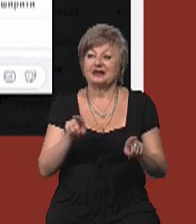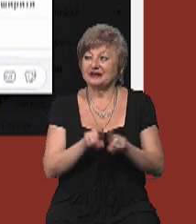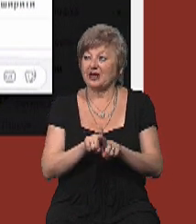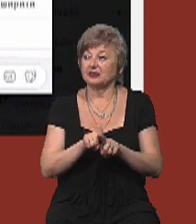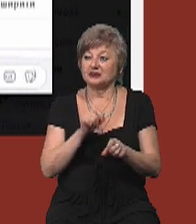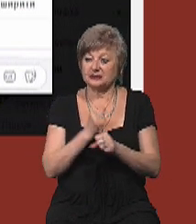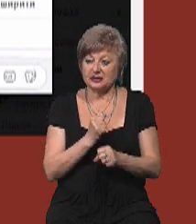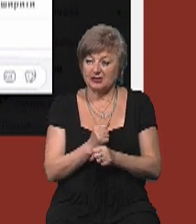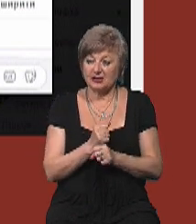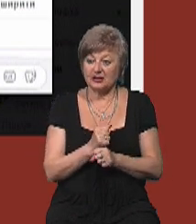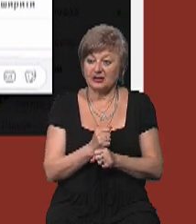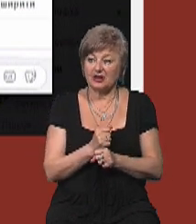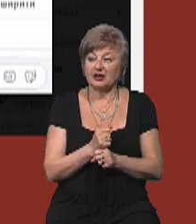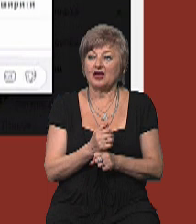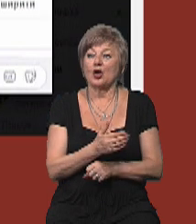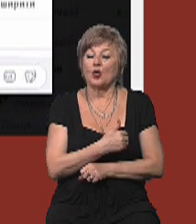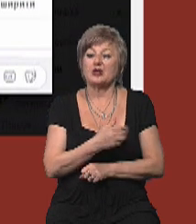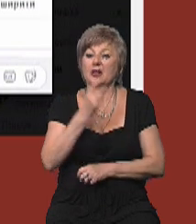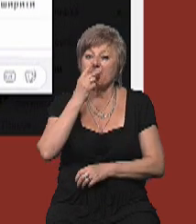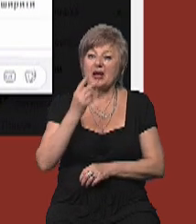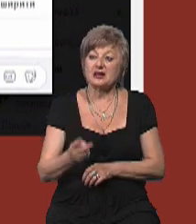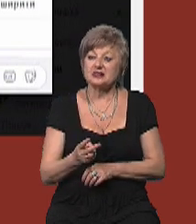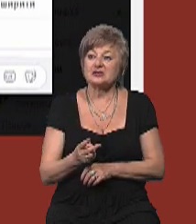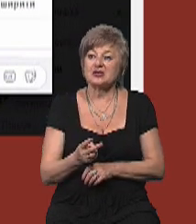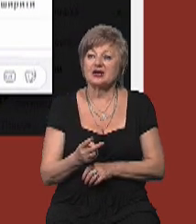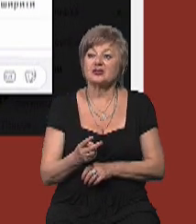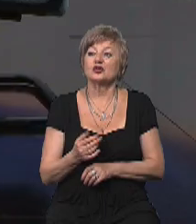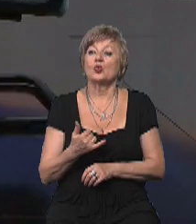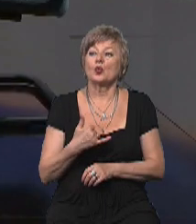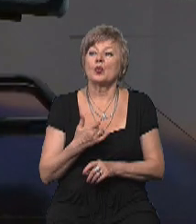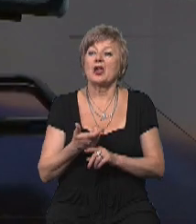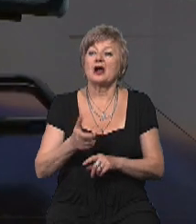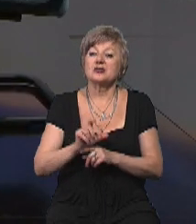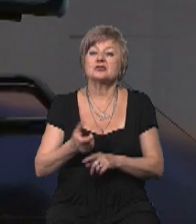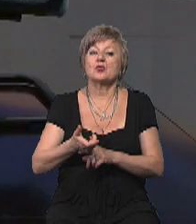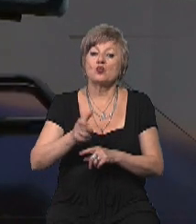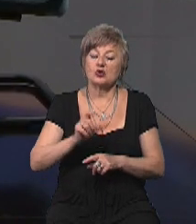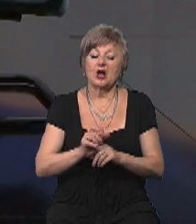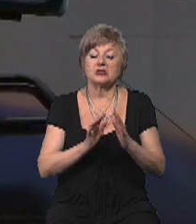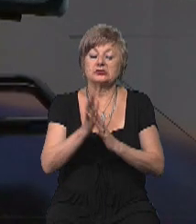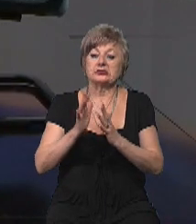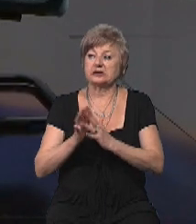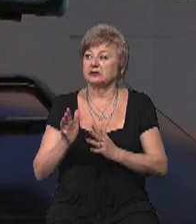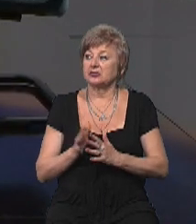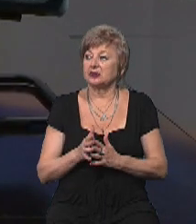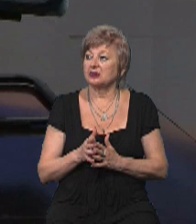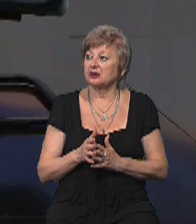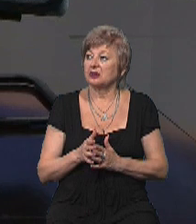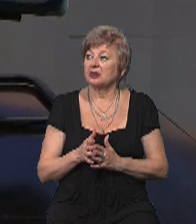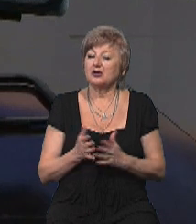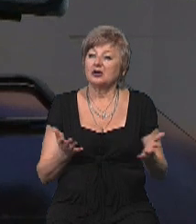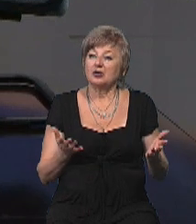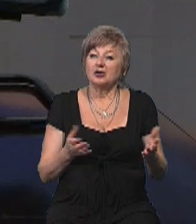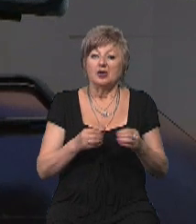перестроил. Так? Це просто він хотів показати цими цифрами, що в нас збільшується жителяне місто. Тобто є зменшення йде, ми можемо бачити